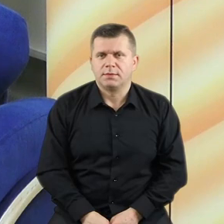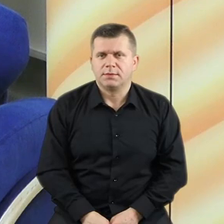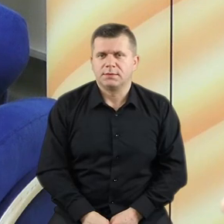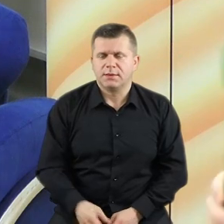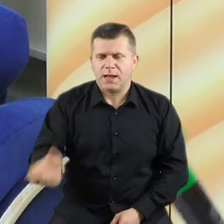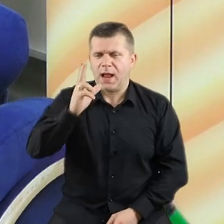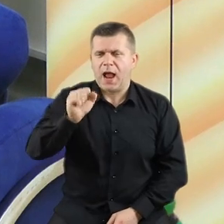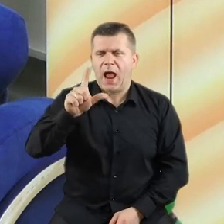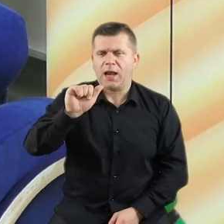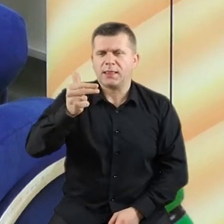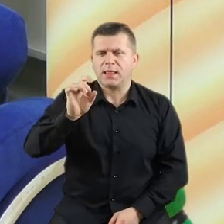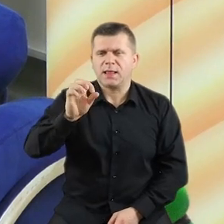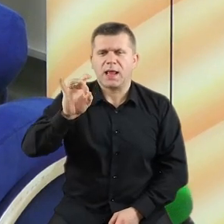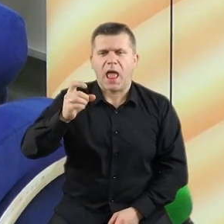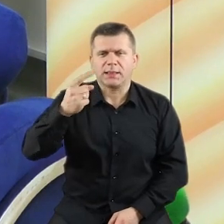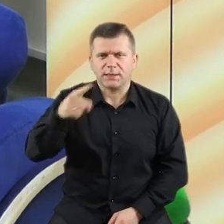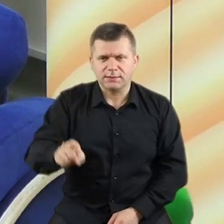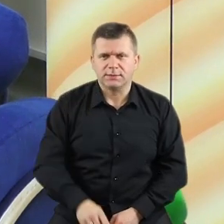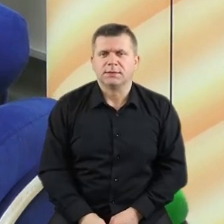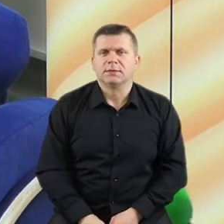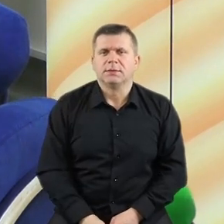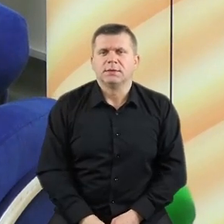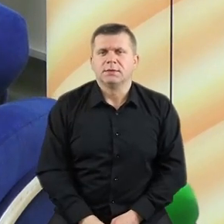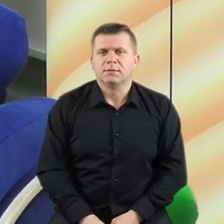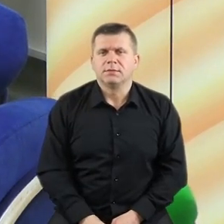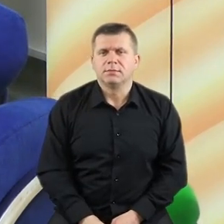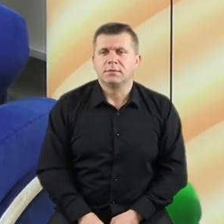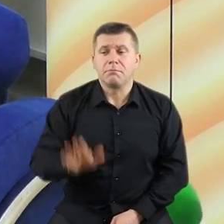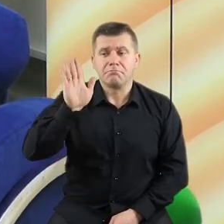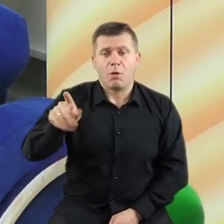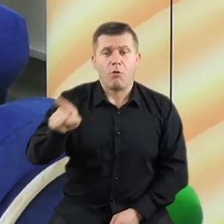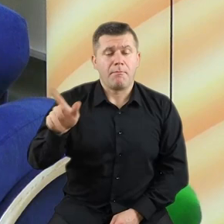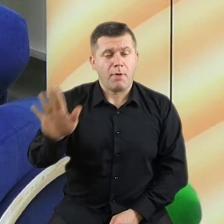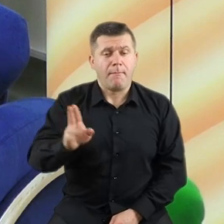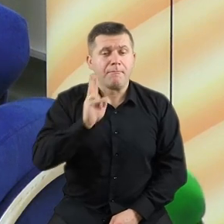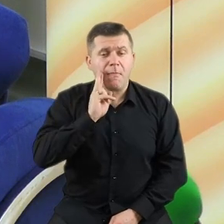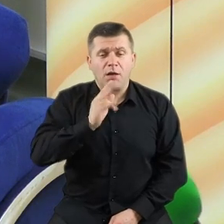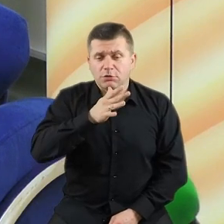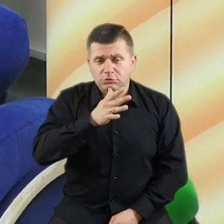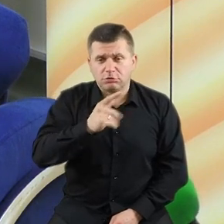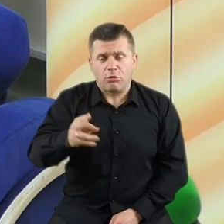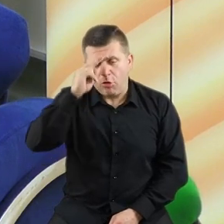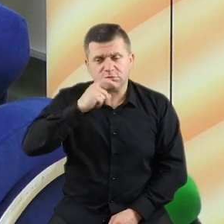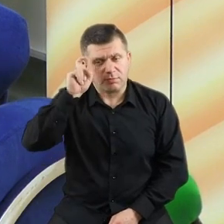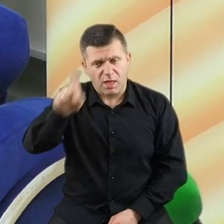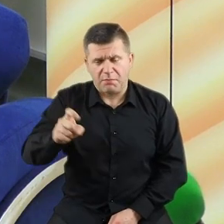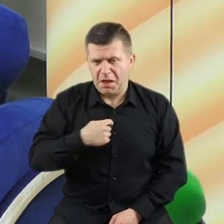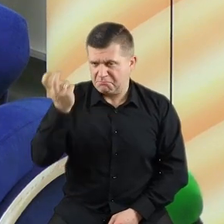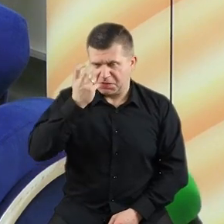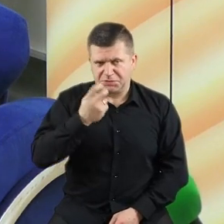tak? Tak, z Kaliningradu, czyli właściwie z Königsberga, a który miał matkę Żydówkę i ojca Niemca. I mi się to